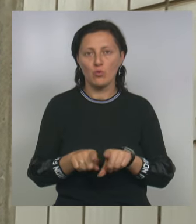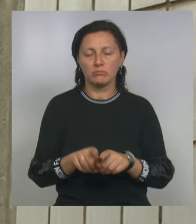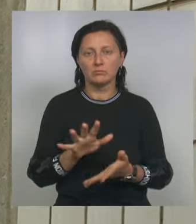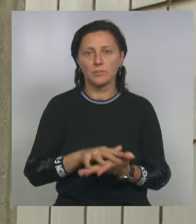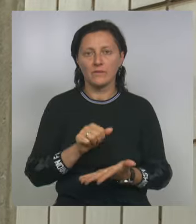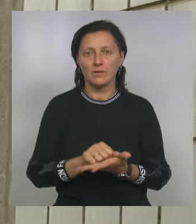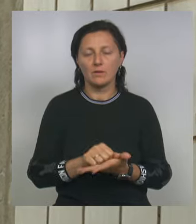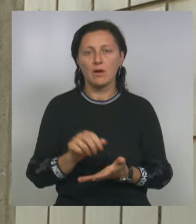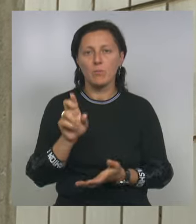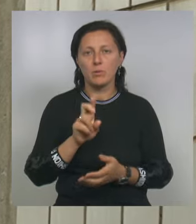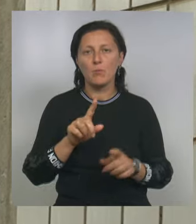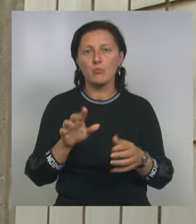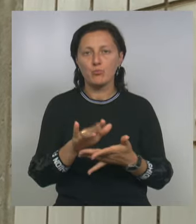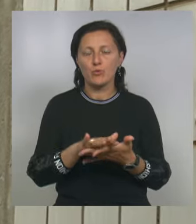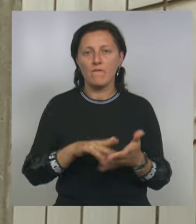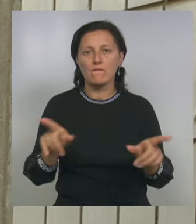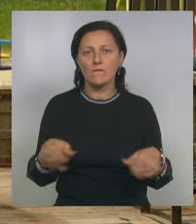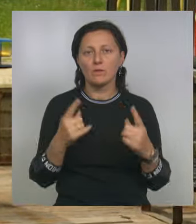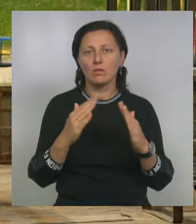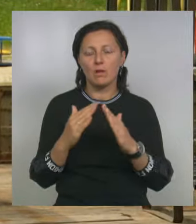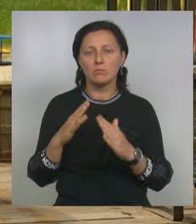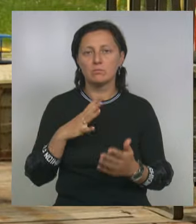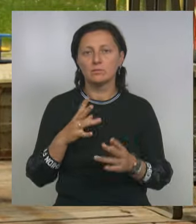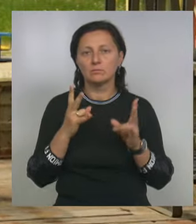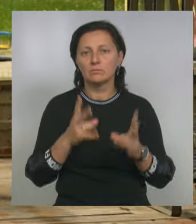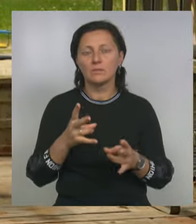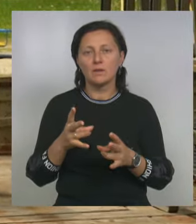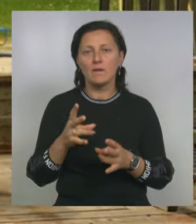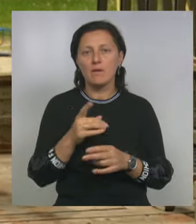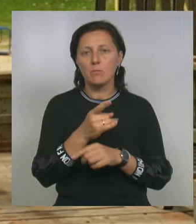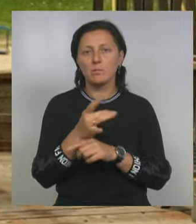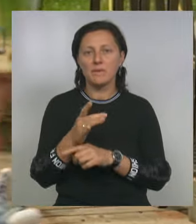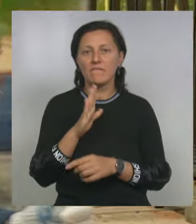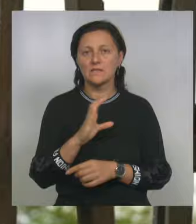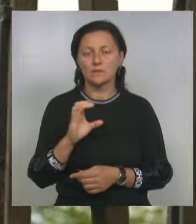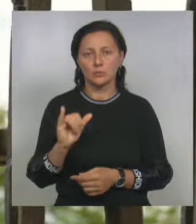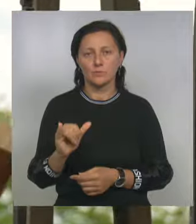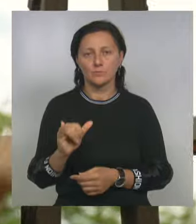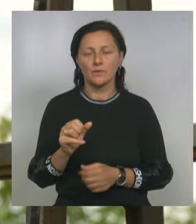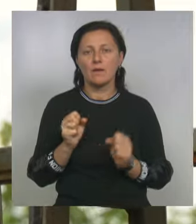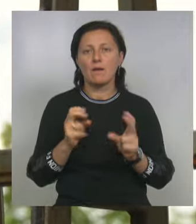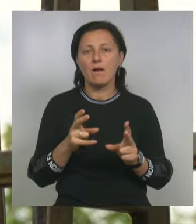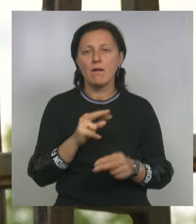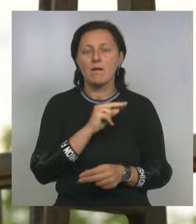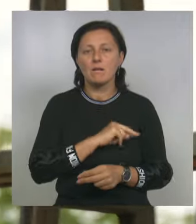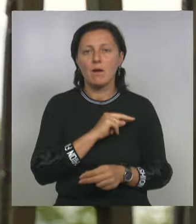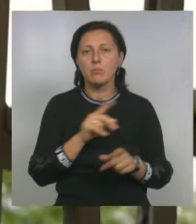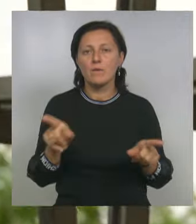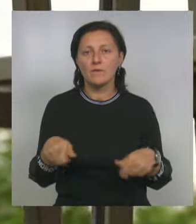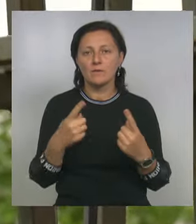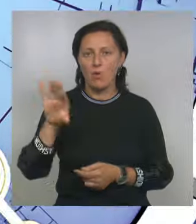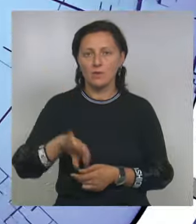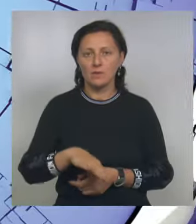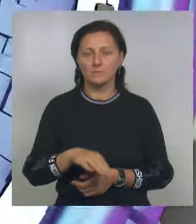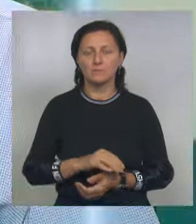В Белгороде продолжают восстановление домов, поврежденных в результате вражеских атак. Как идут работы в одной из многоэтажек Харьковской